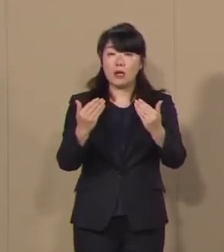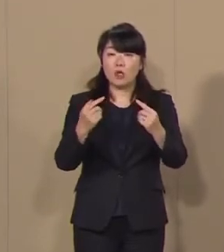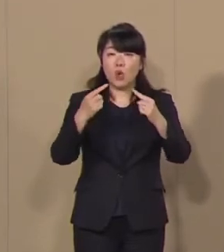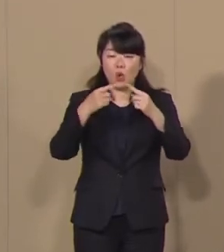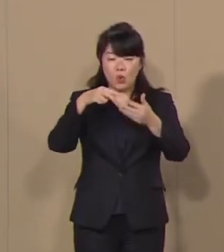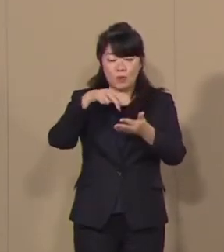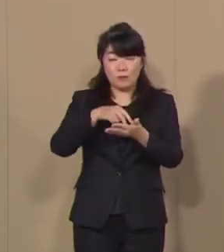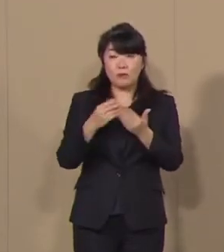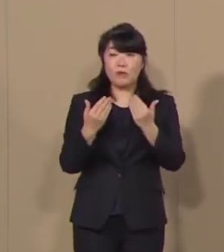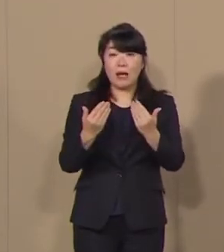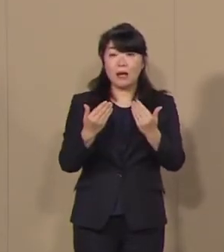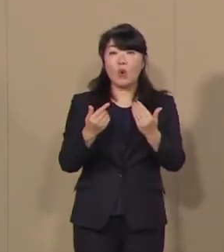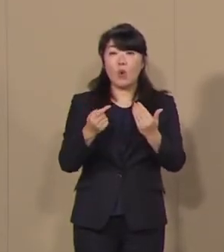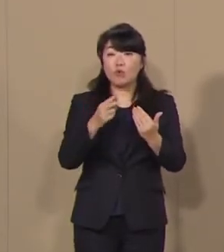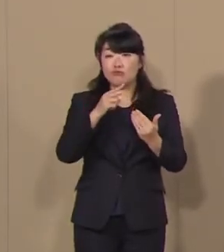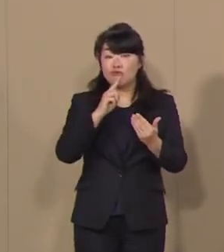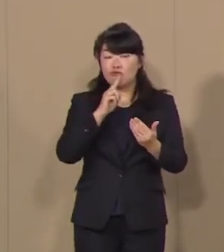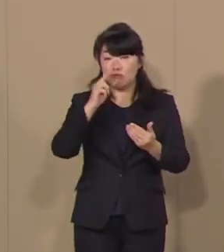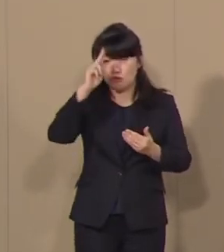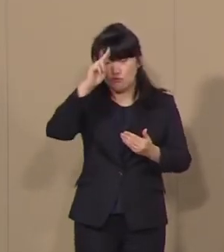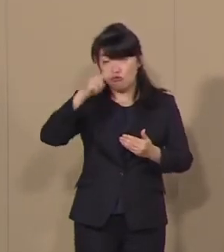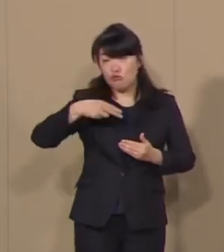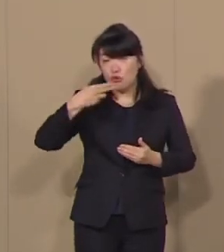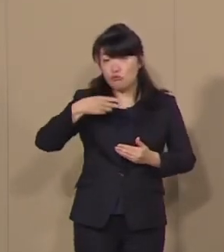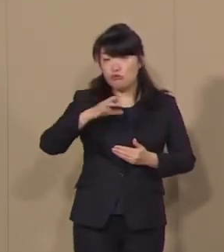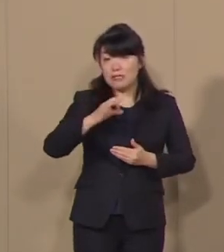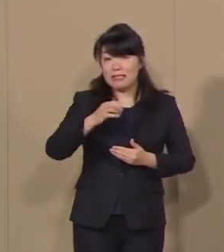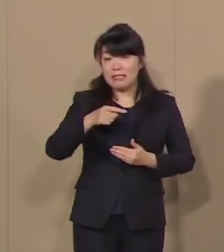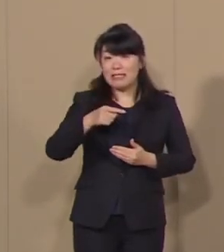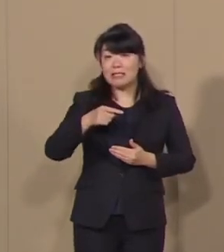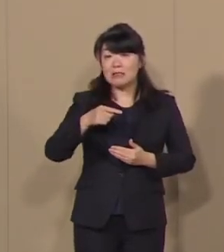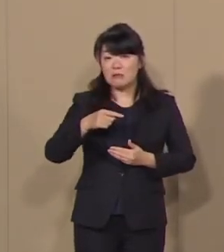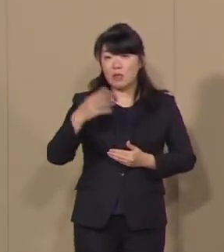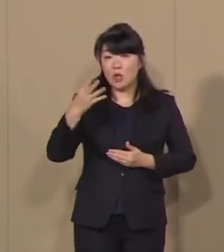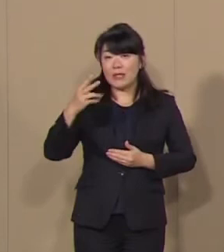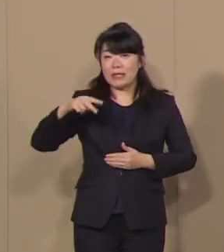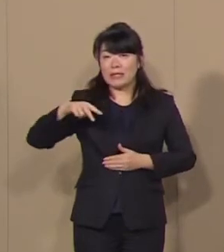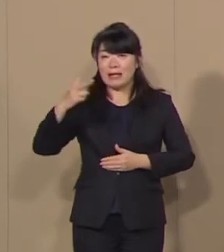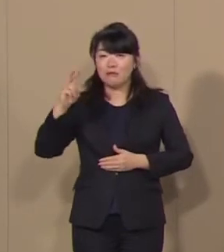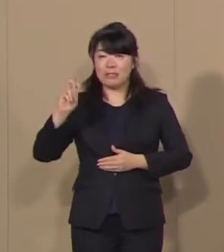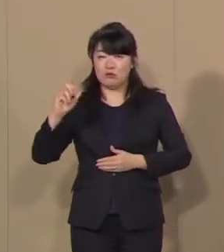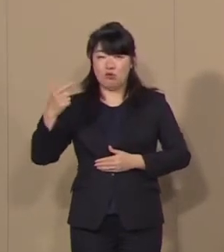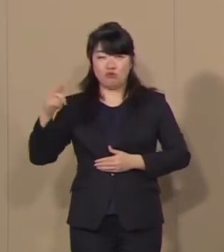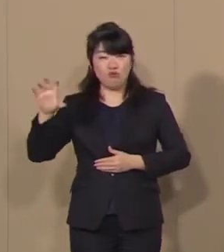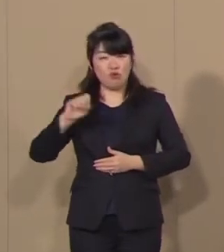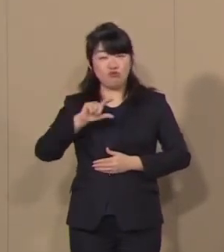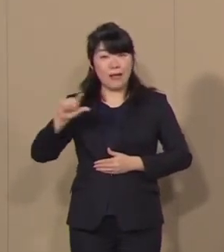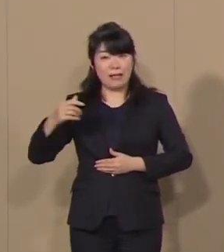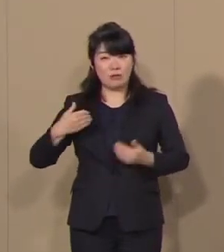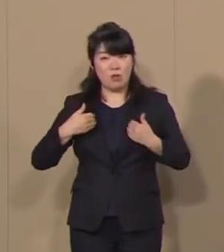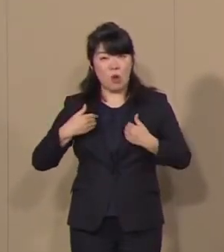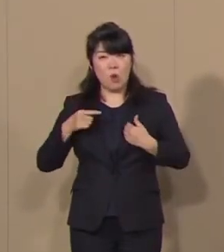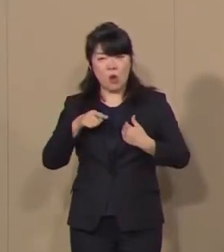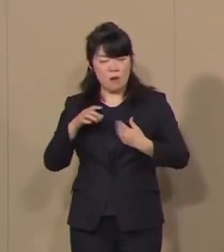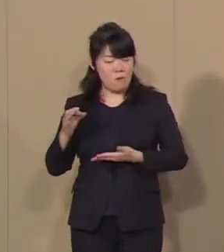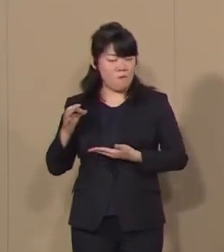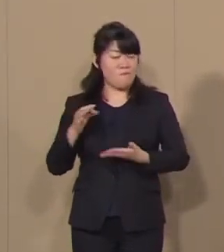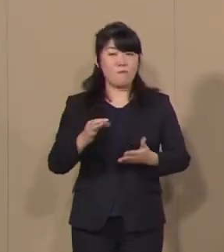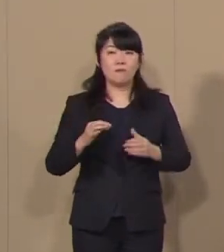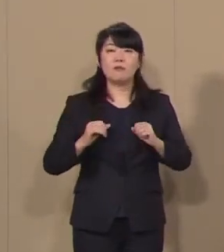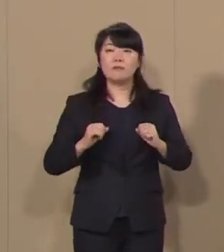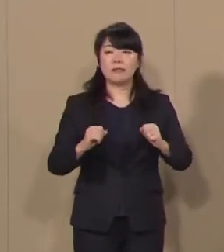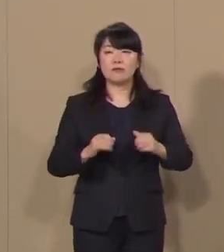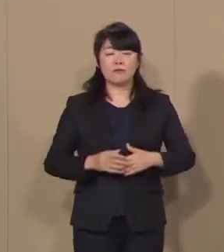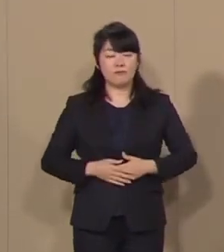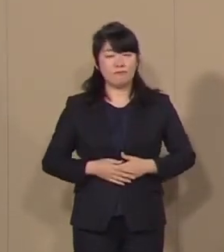給食を無償化するのにさらに必要なお金は4000226億円ですやろうじゃないですか